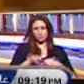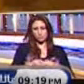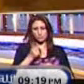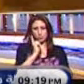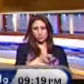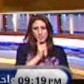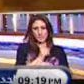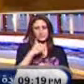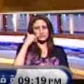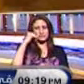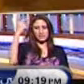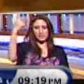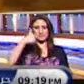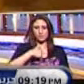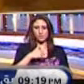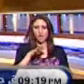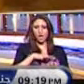في المدرسة.